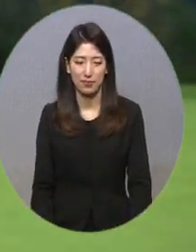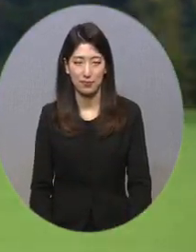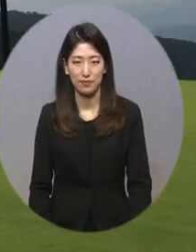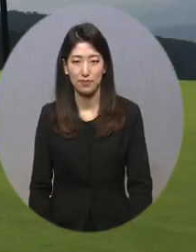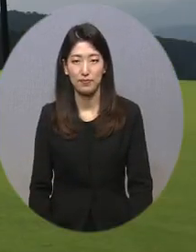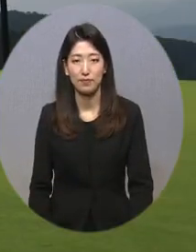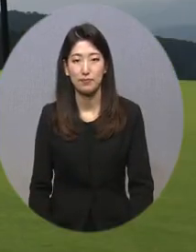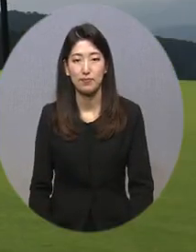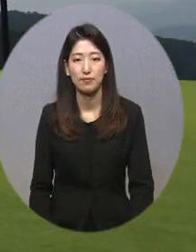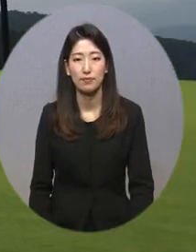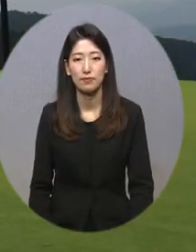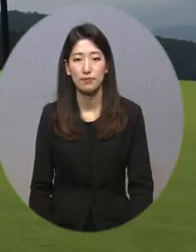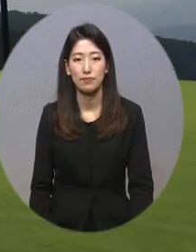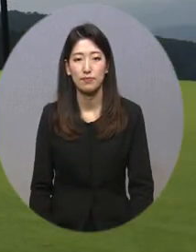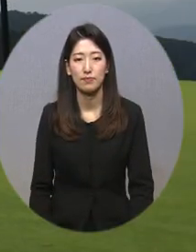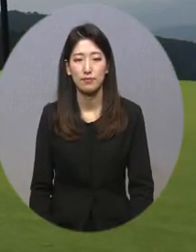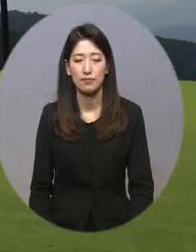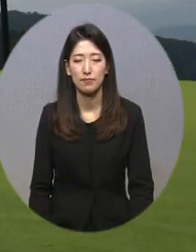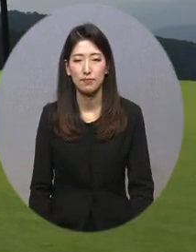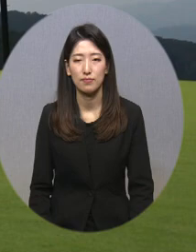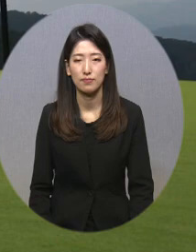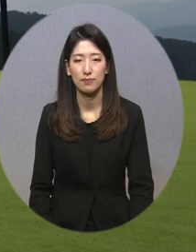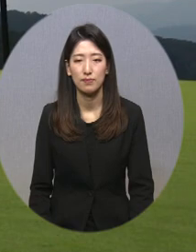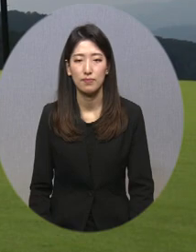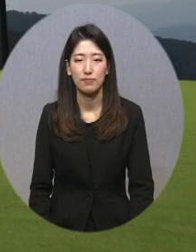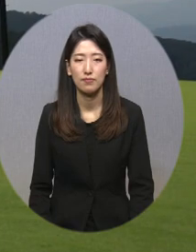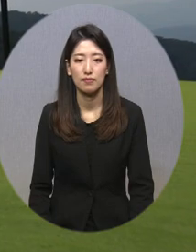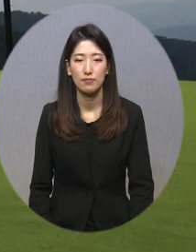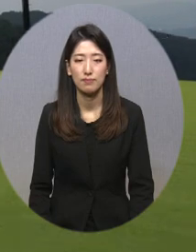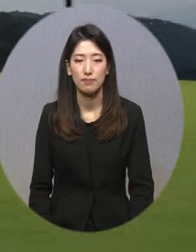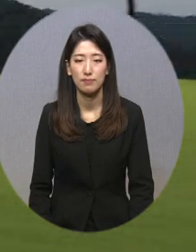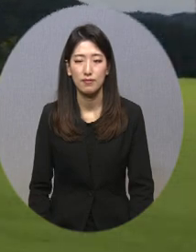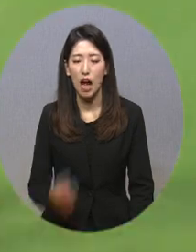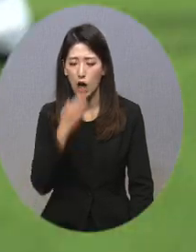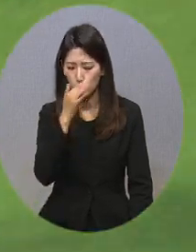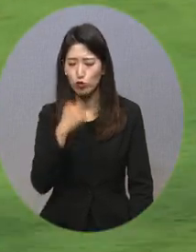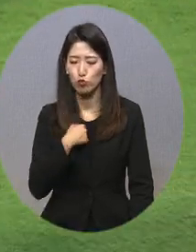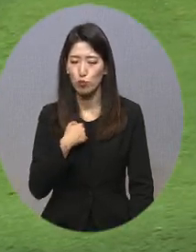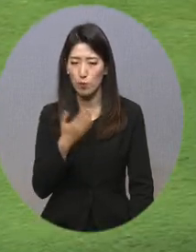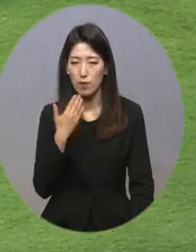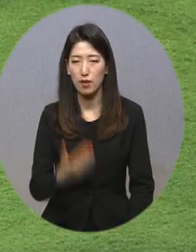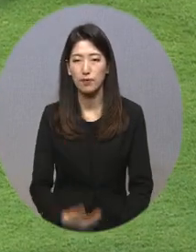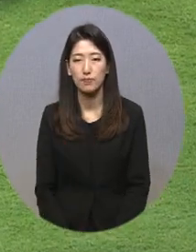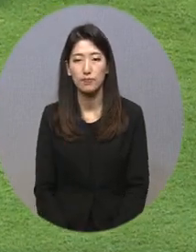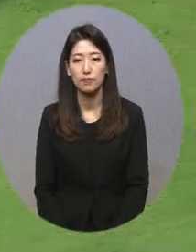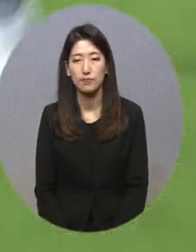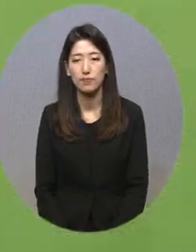아니지? 아 그럼요. 맞아 맞아. 저는 뭐. 그리고 할 수 있습니다.